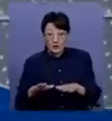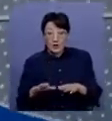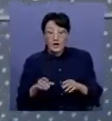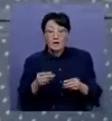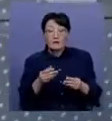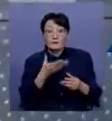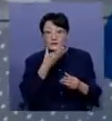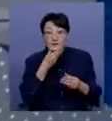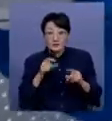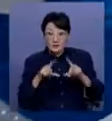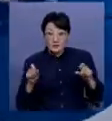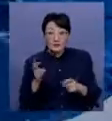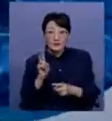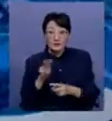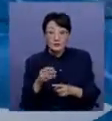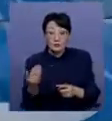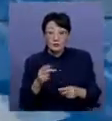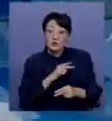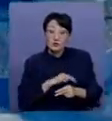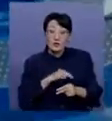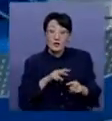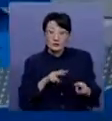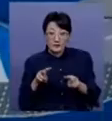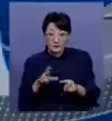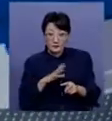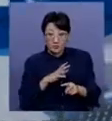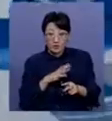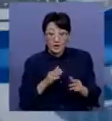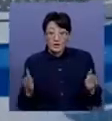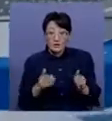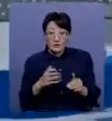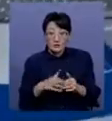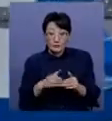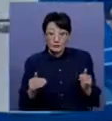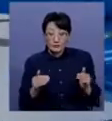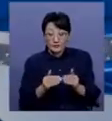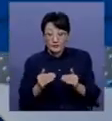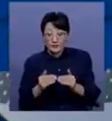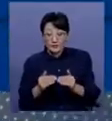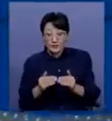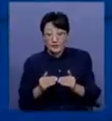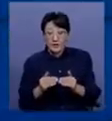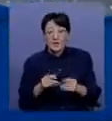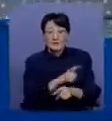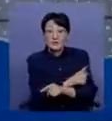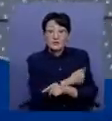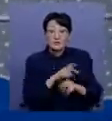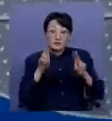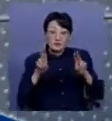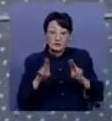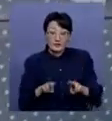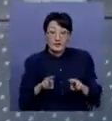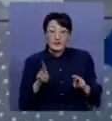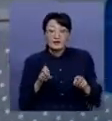сән салондарына бас сұғып, олардың жұмыстарын бақылап шықты. Шағын және орта кәсіпкерлік нысандарында